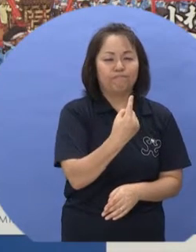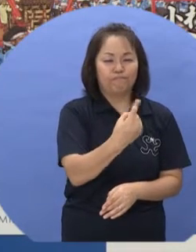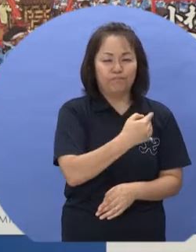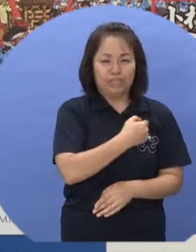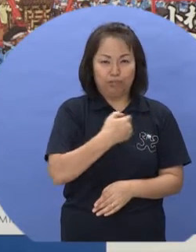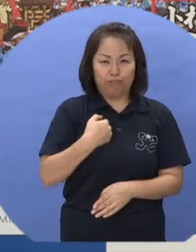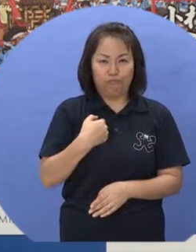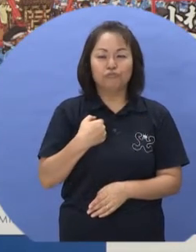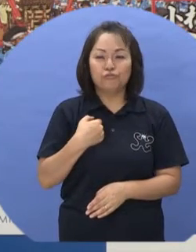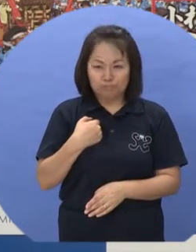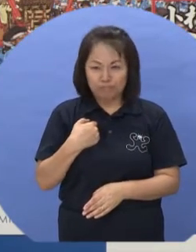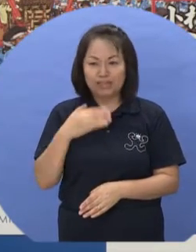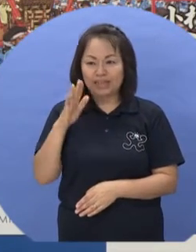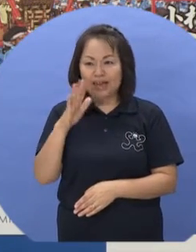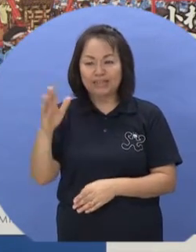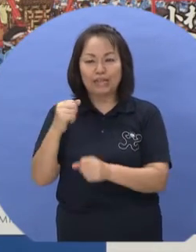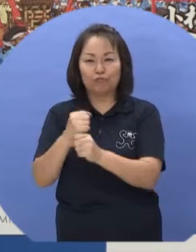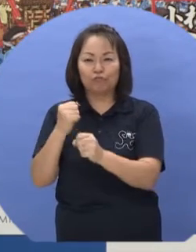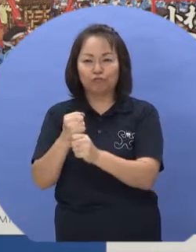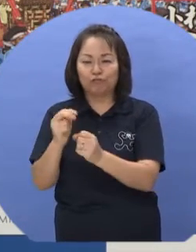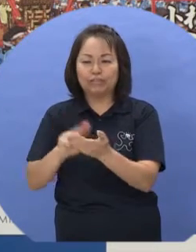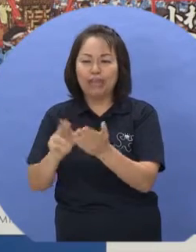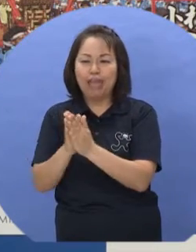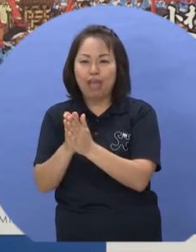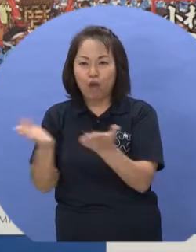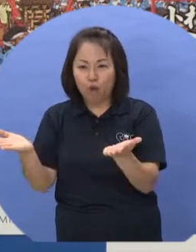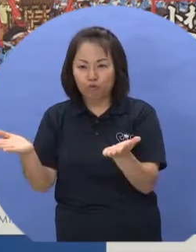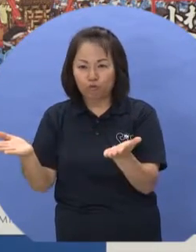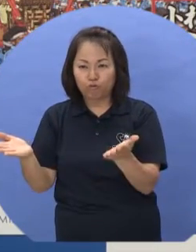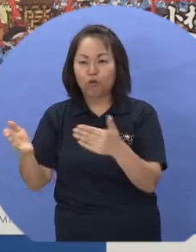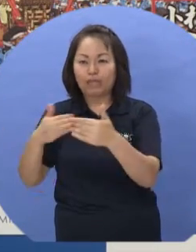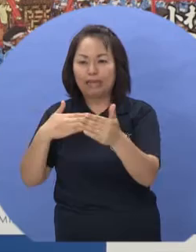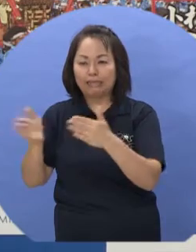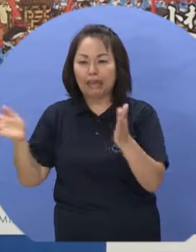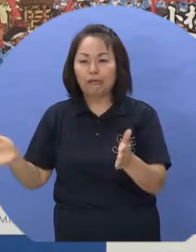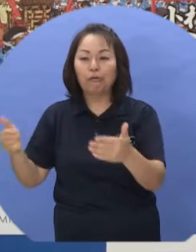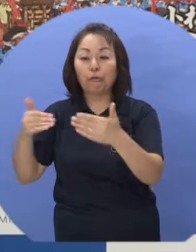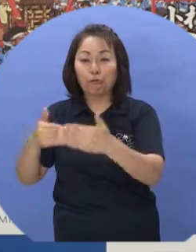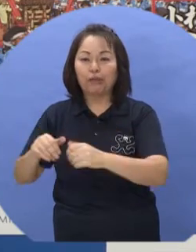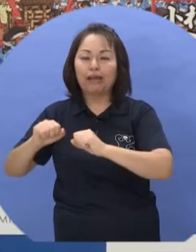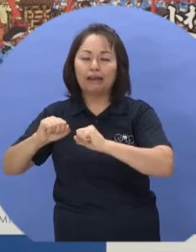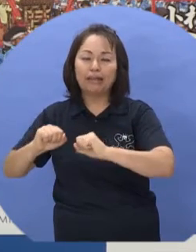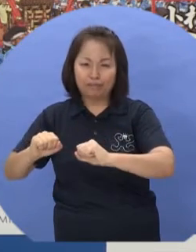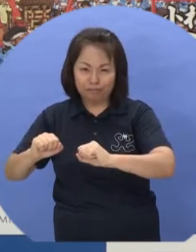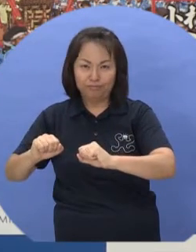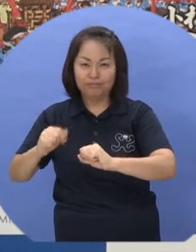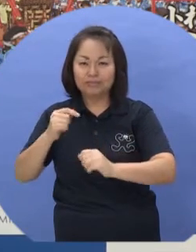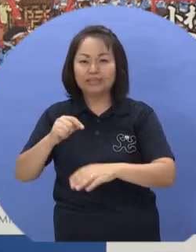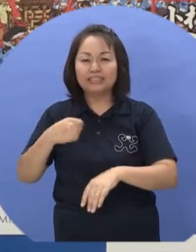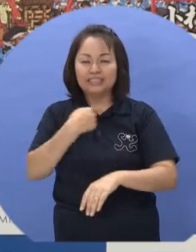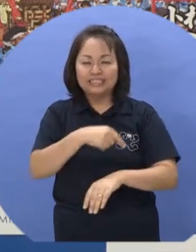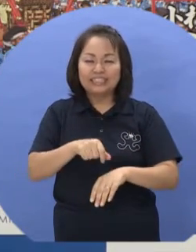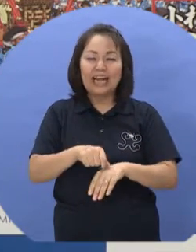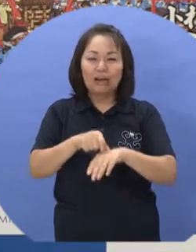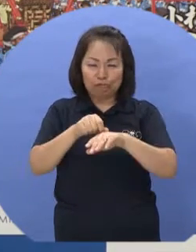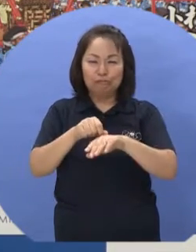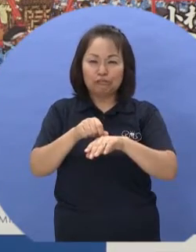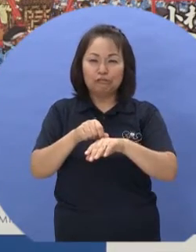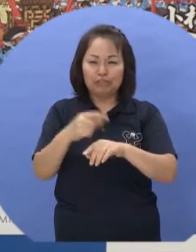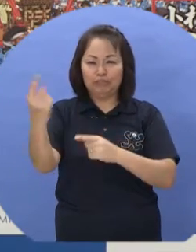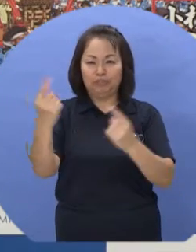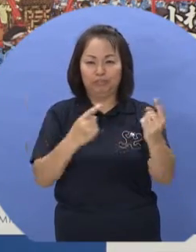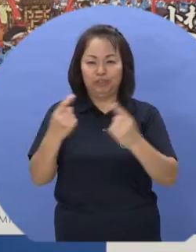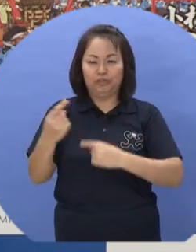で実施をしたり、気軽に絵本文化に触れていただく機会を提供したいというふうに考えています。またその他